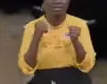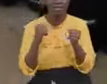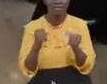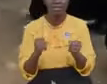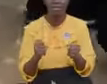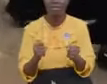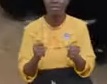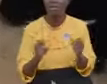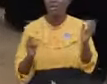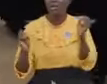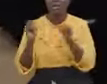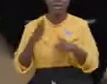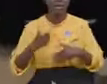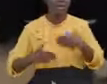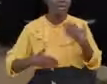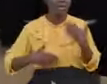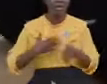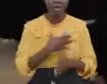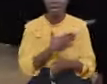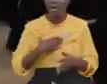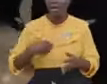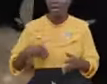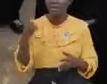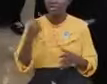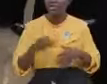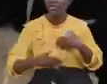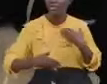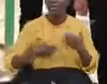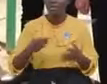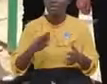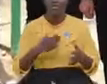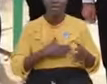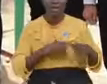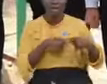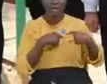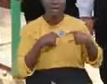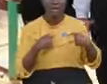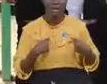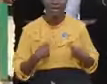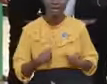يا هنايا وفرح قلبي